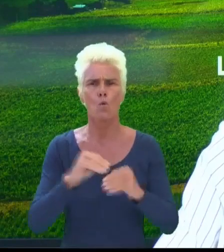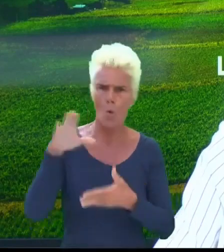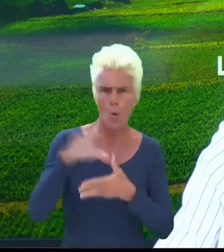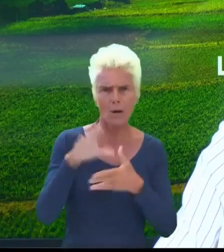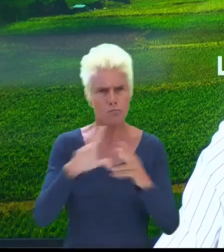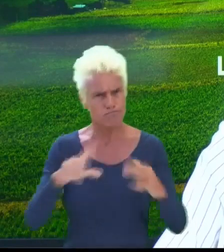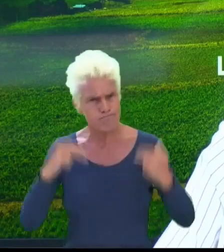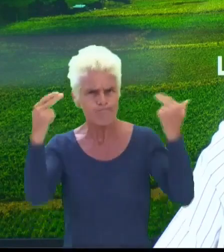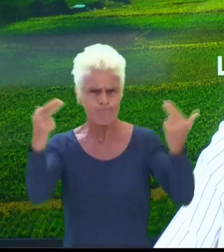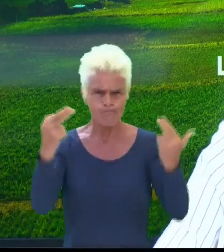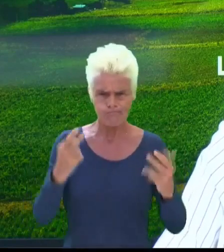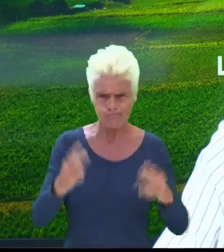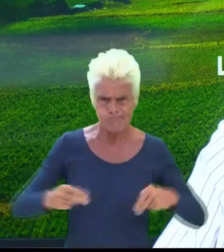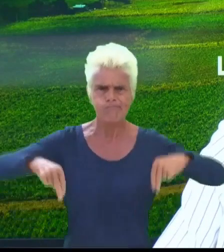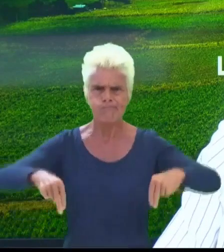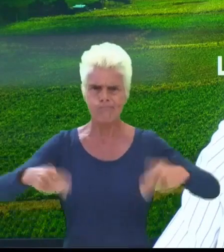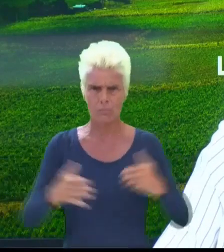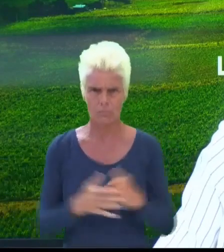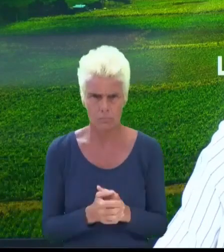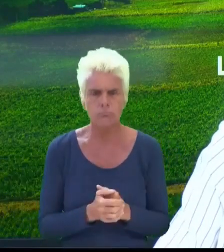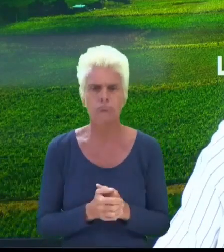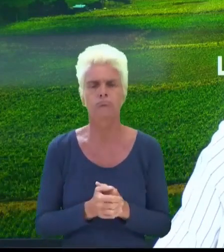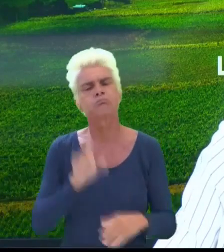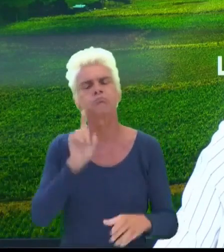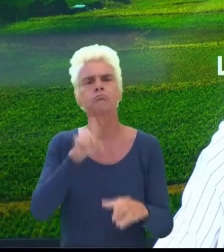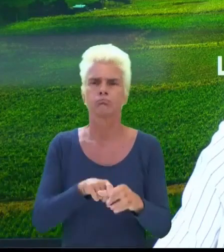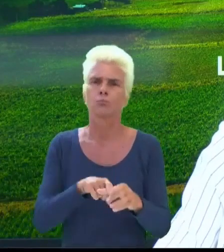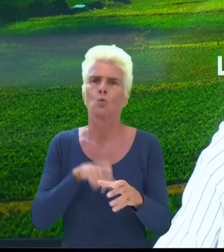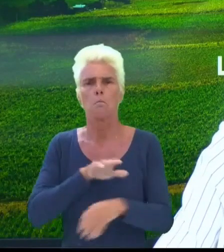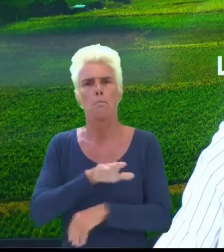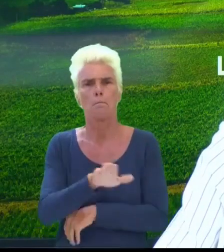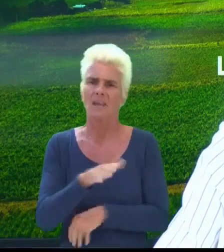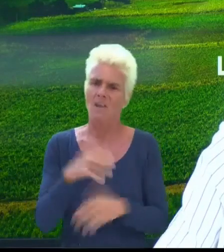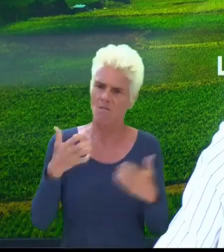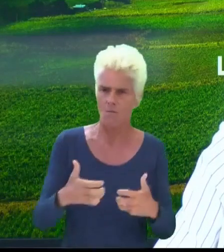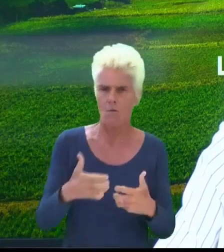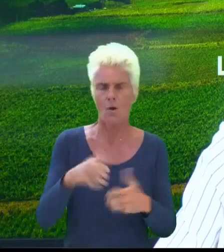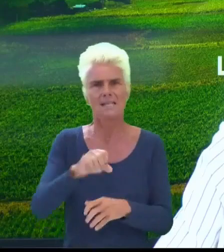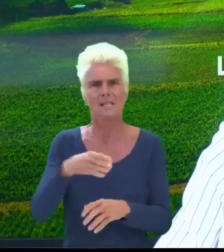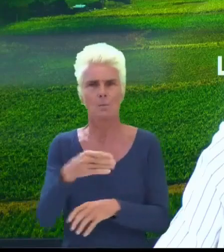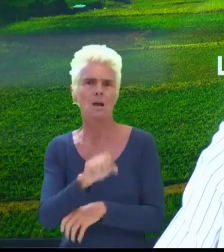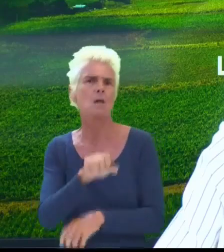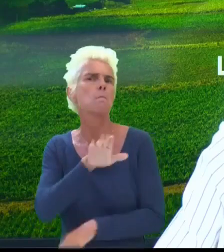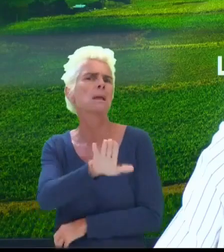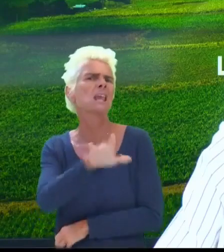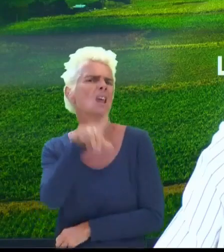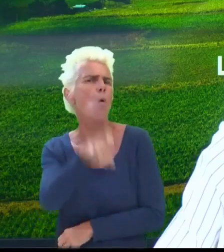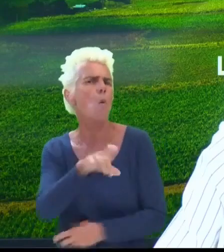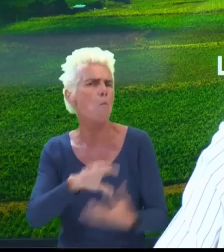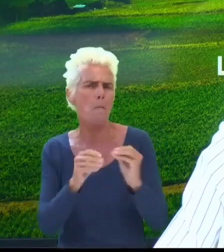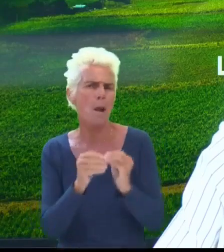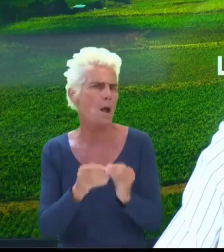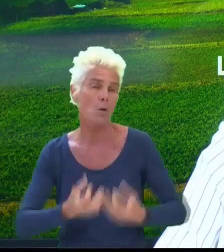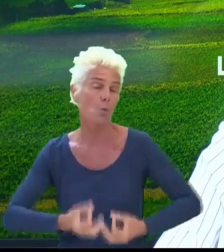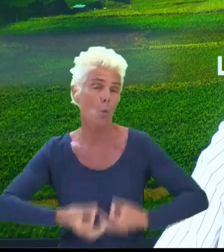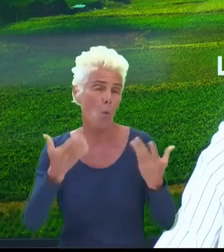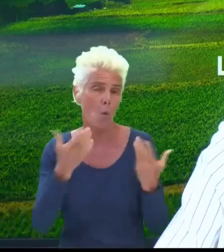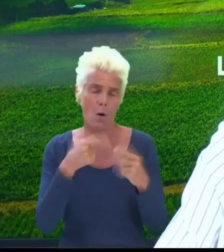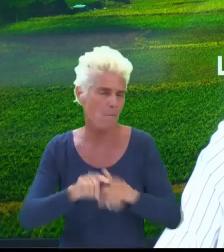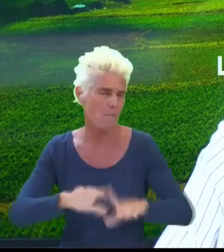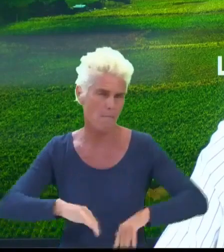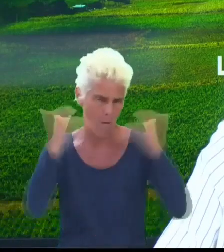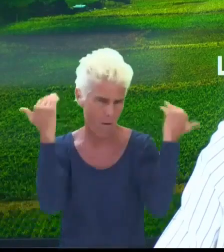du smgag afin de demander un rendez-vous concernant les problèmes d'eau rencontré sur le